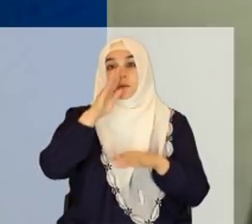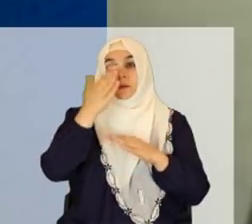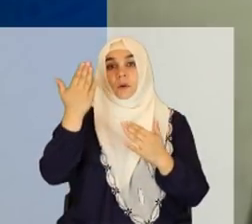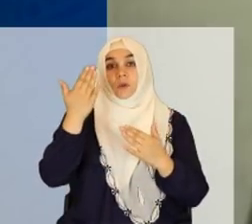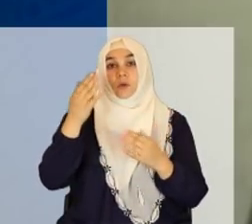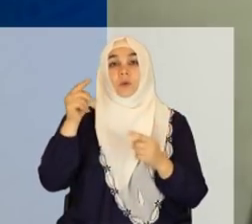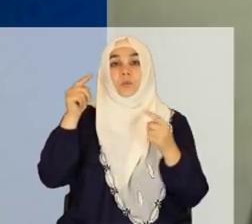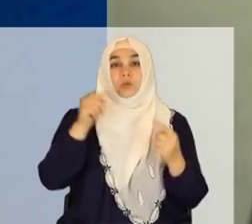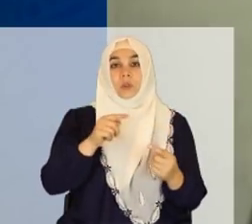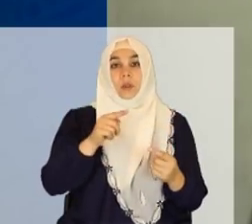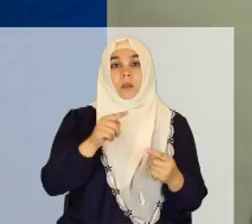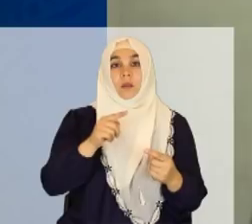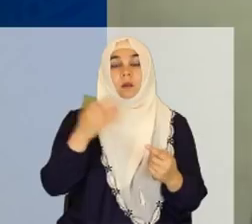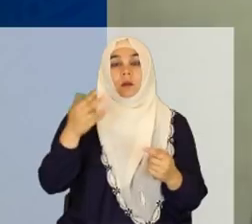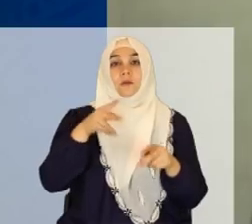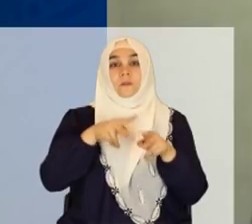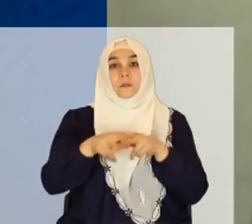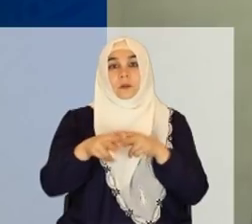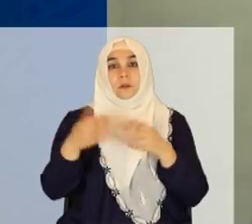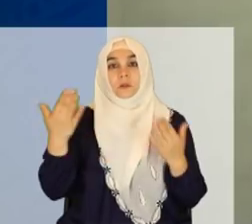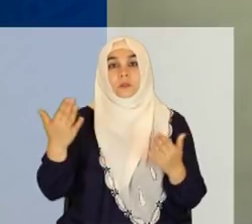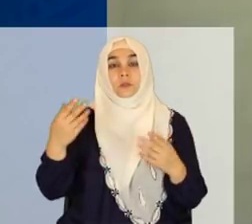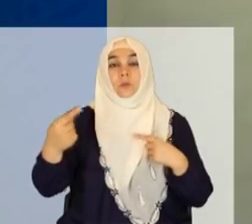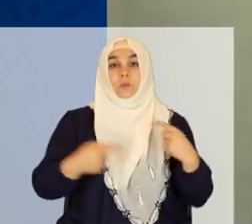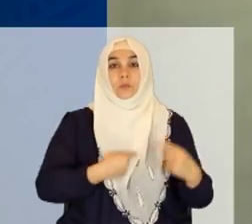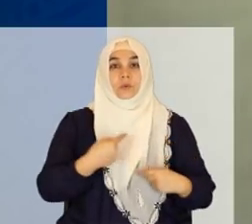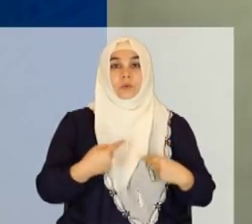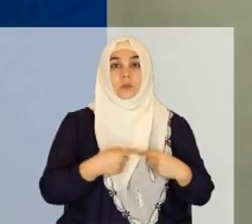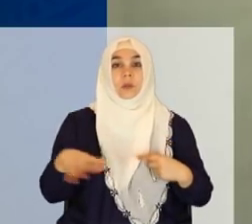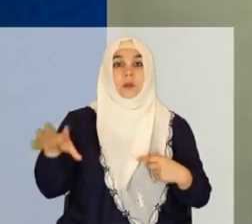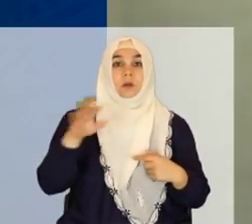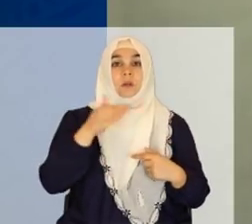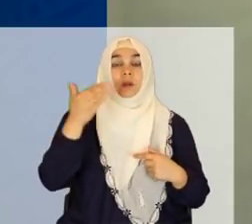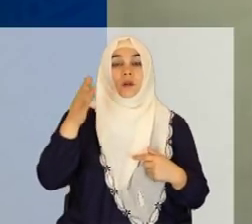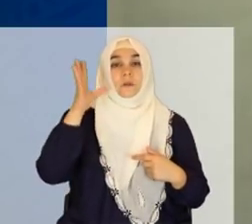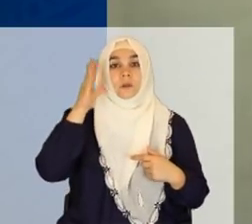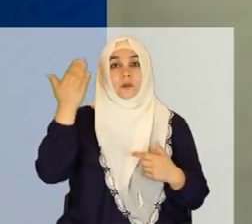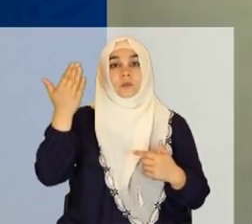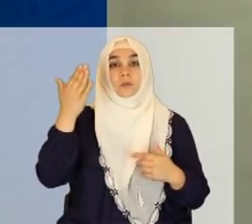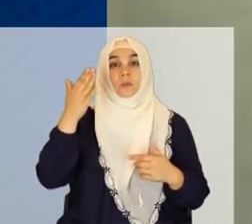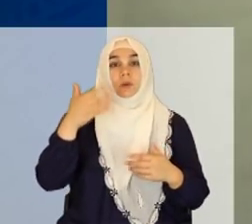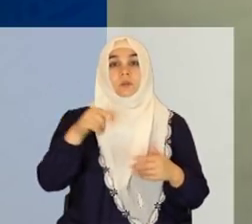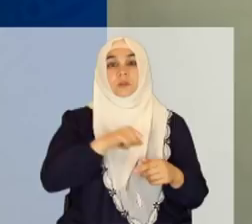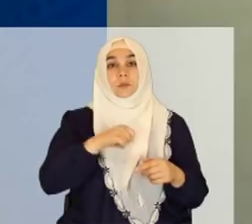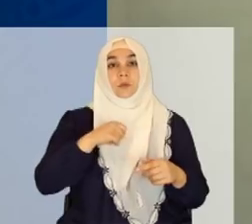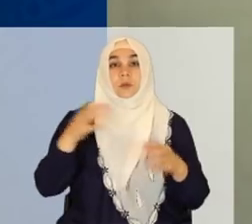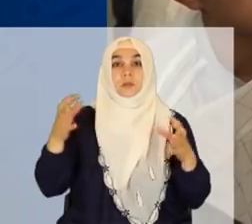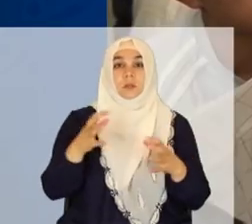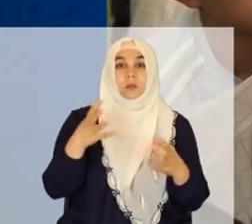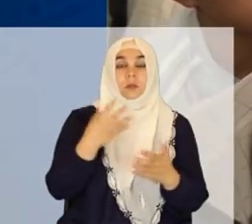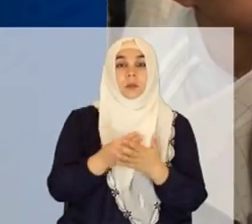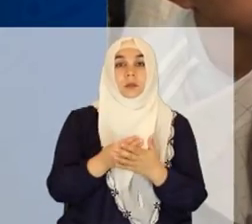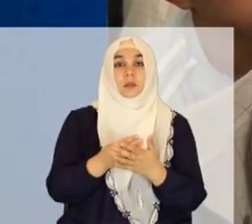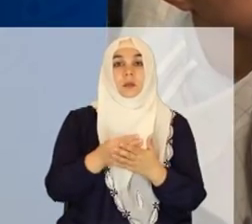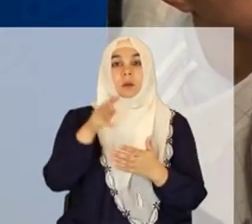tazyiqidan, tahdididan, azob uqubatidan dinu diyonatlarini olib qochib